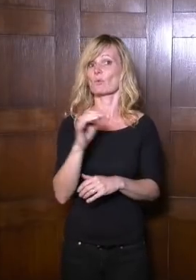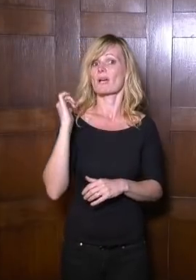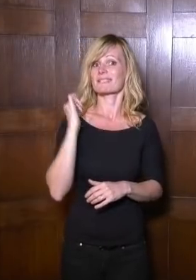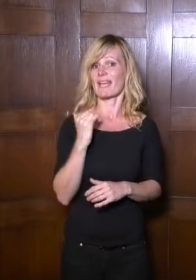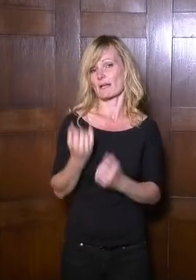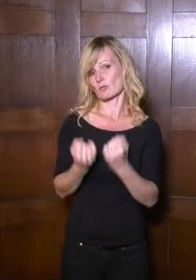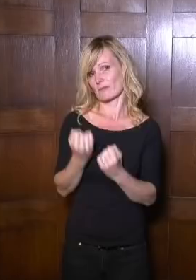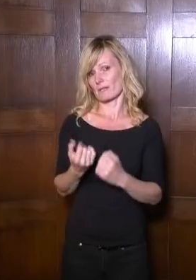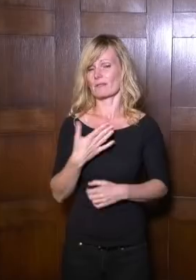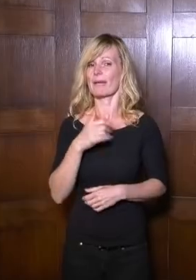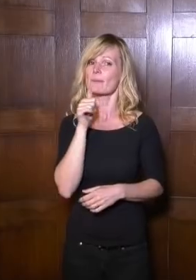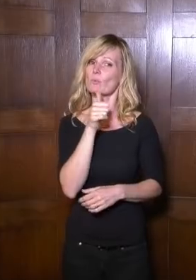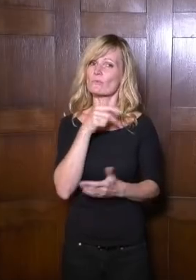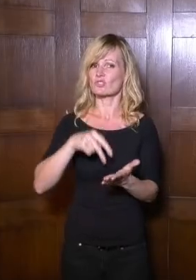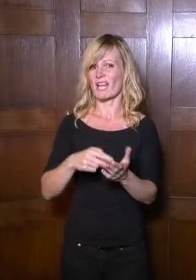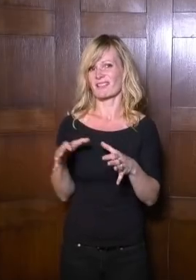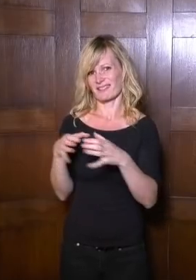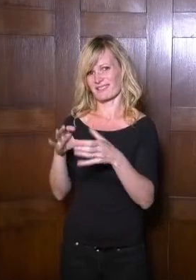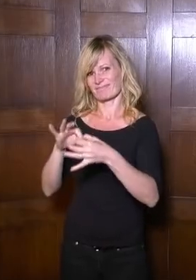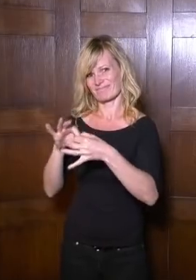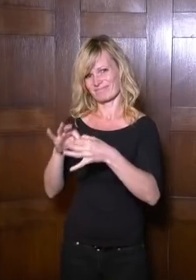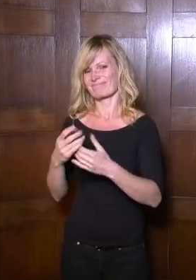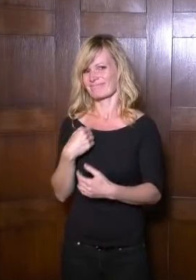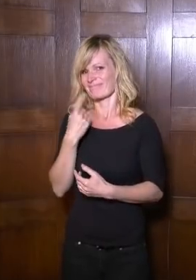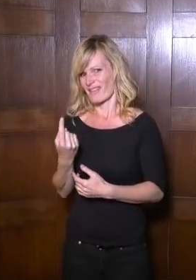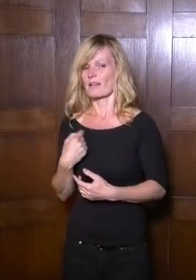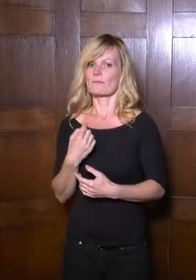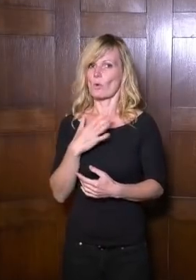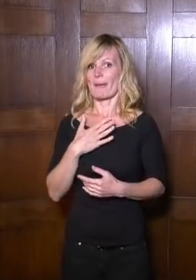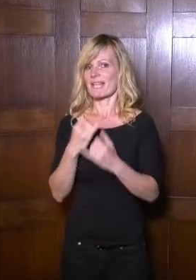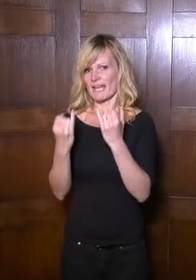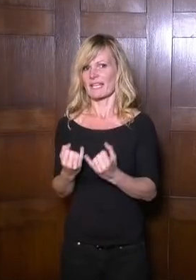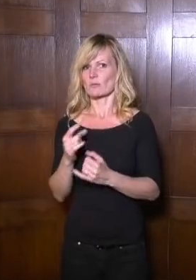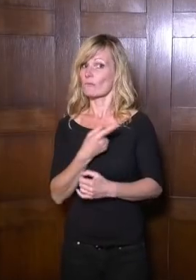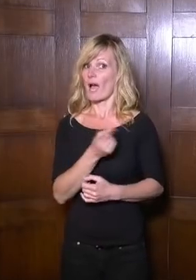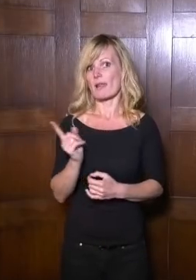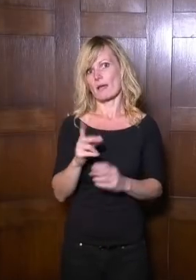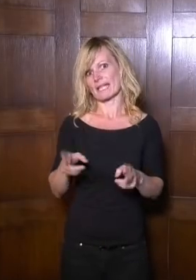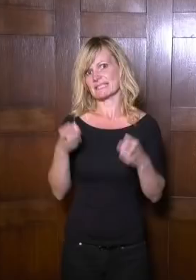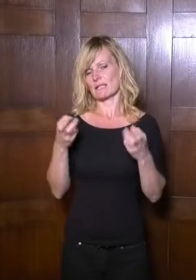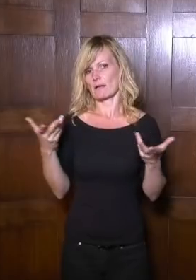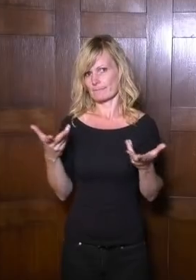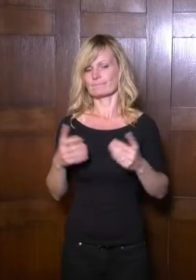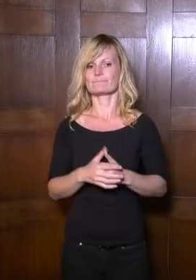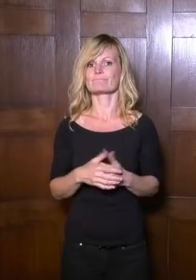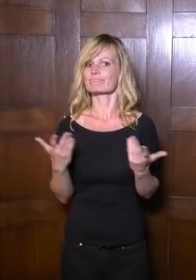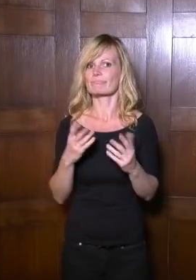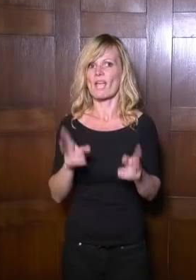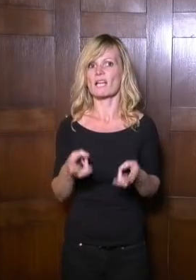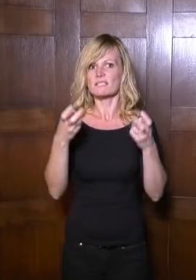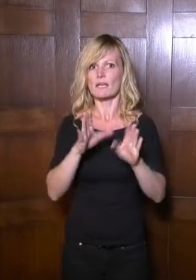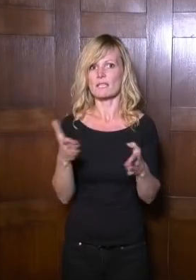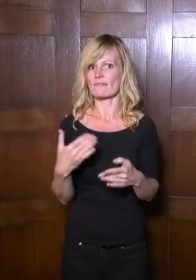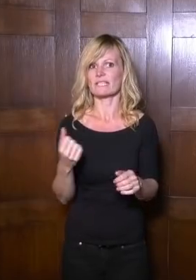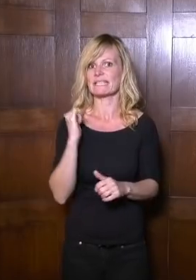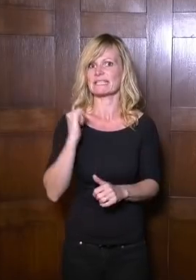für meinen Berufsstand gesprochen, ich spreche jetzt nicht nur allein für meine Einrichtung, war natürlich die Tatsache, dass plötzlich Erzieher keinen Dienst tun